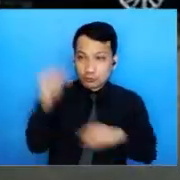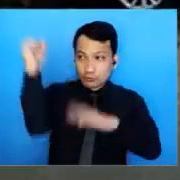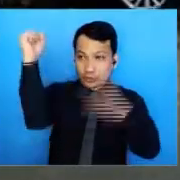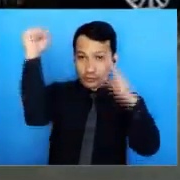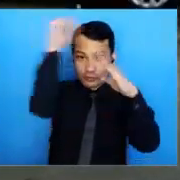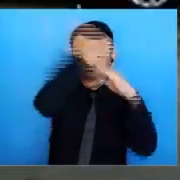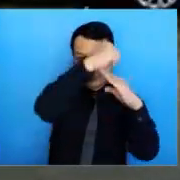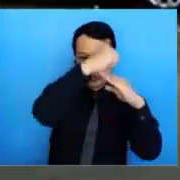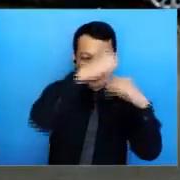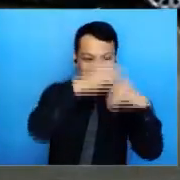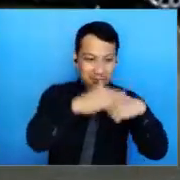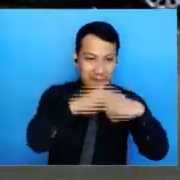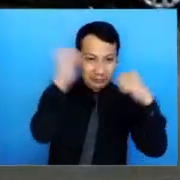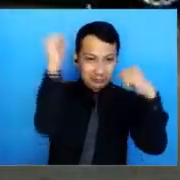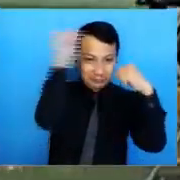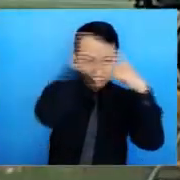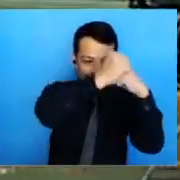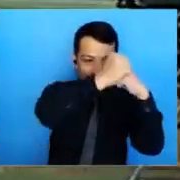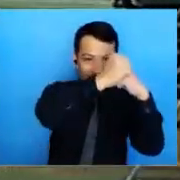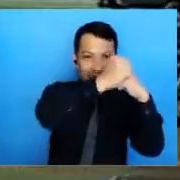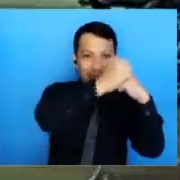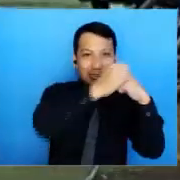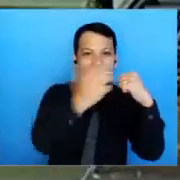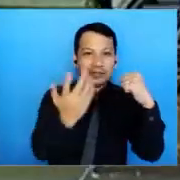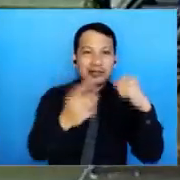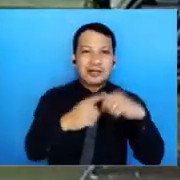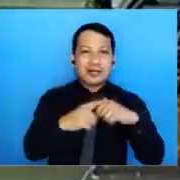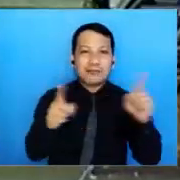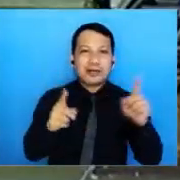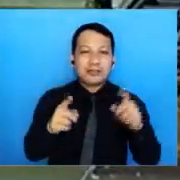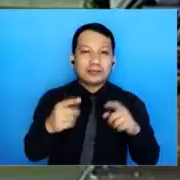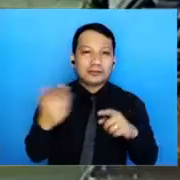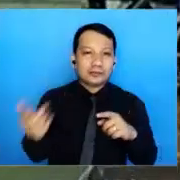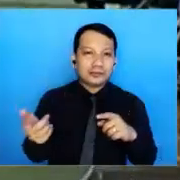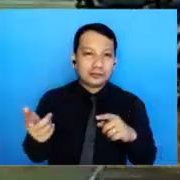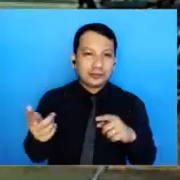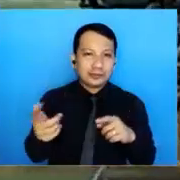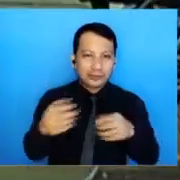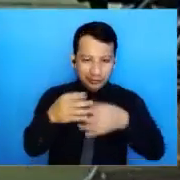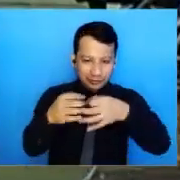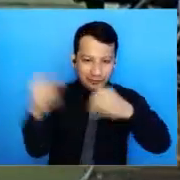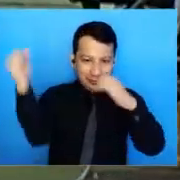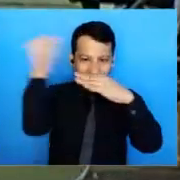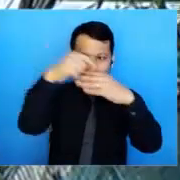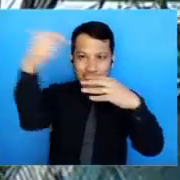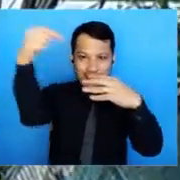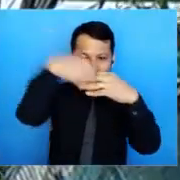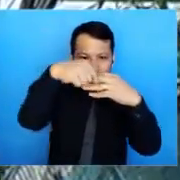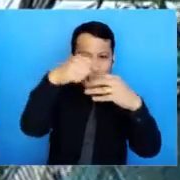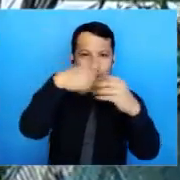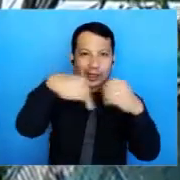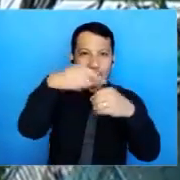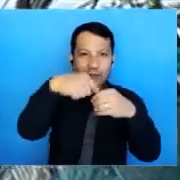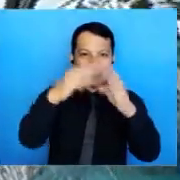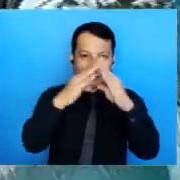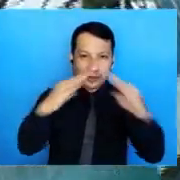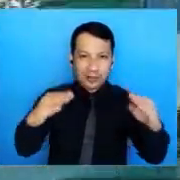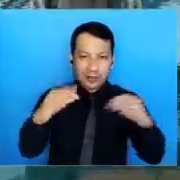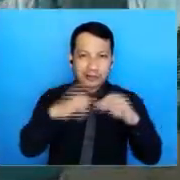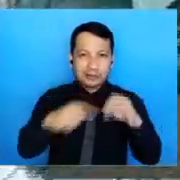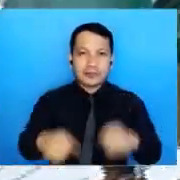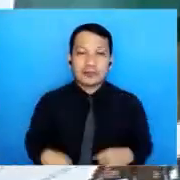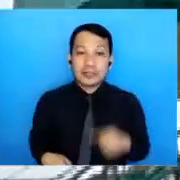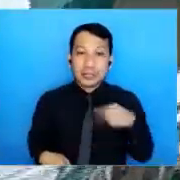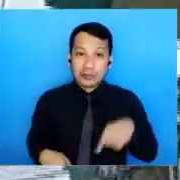mga kasunod nito. Yun nga lang, nabutas ang pader ng bahay matapos tamaan ang poste. Isang residenteng naglalabas sa loob